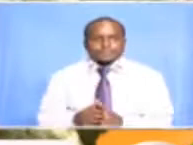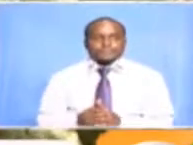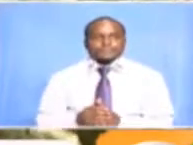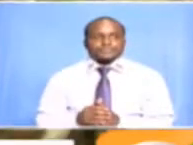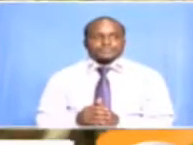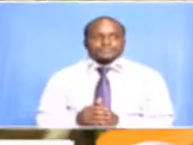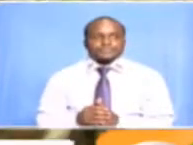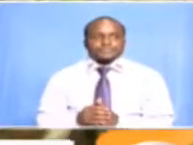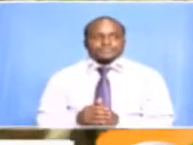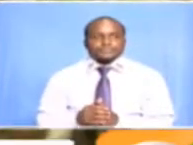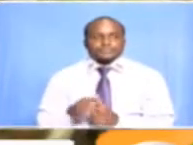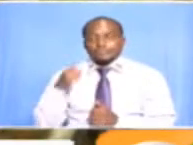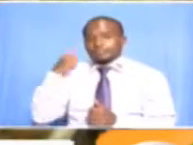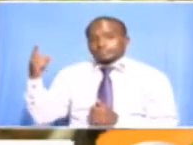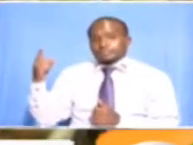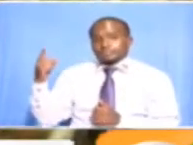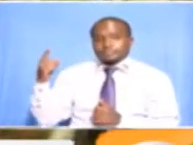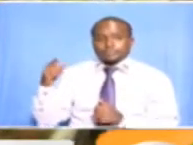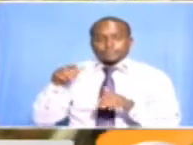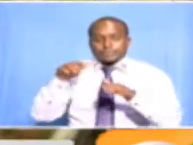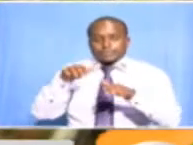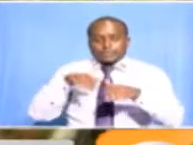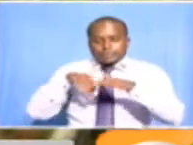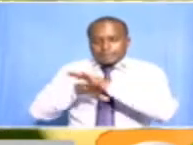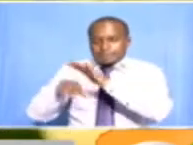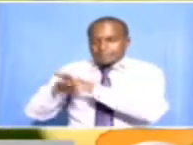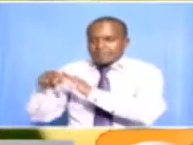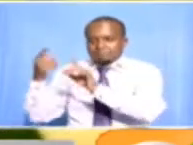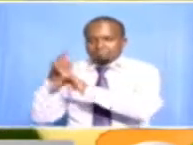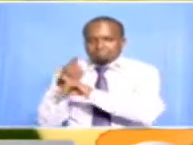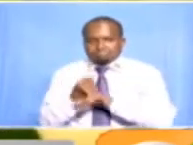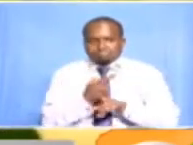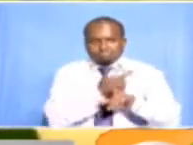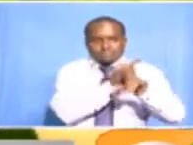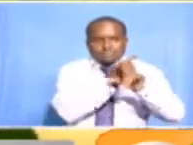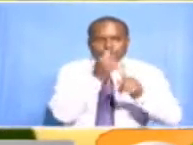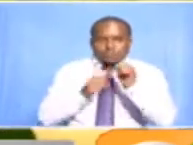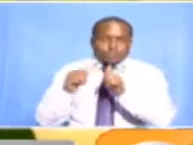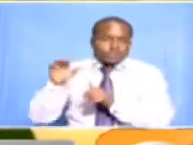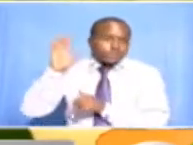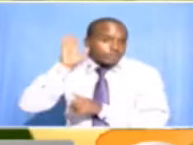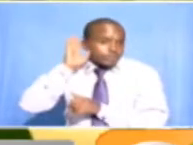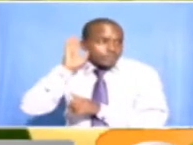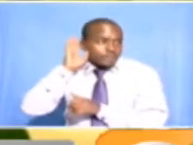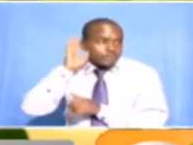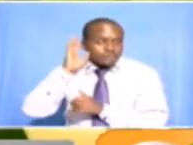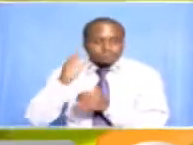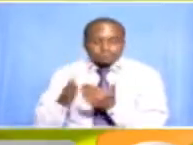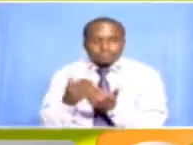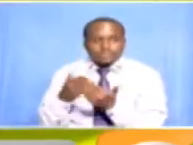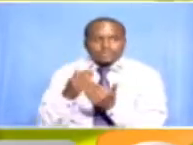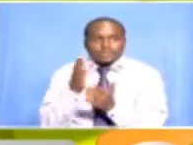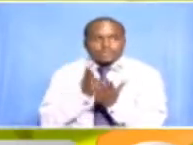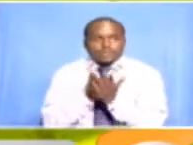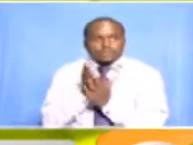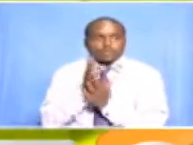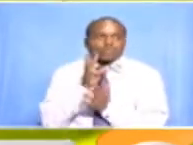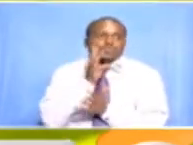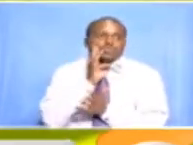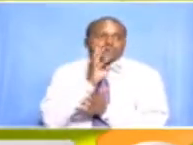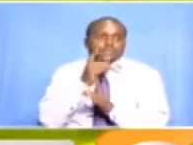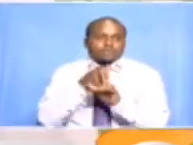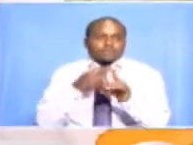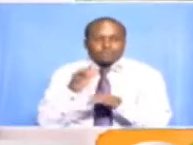Mbele yetu tunaona mimea ya aina tofauti, ambayo tunafahamishwa kuwa imekuzwa kutumia maji kutoka kwa tenki la